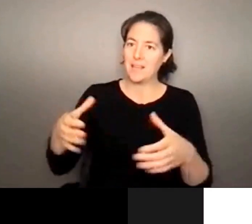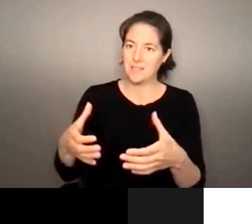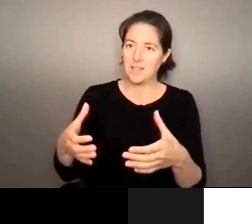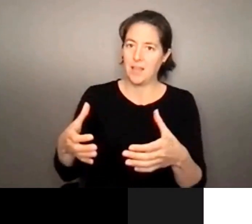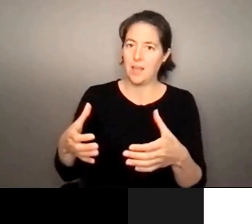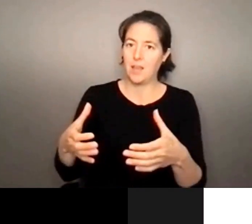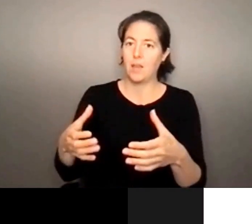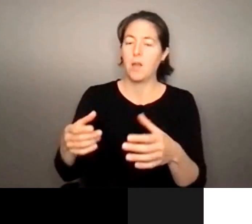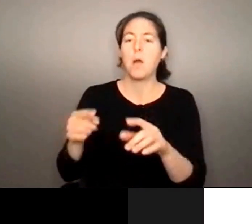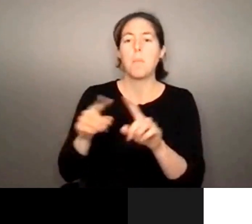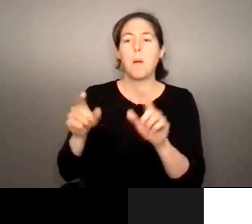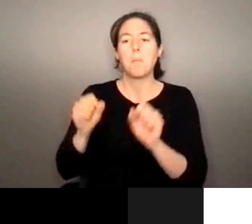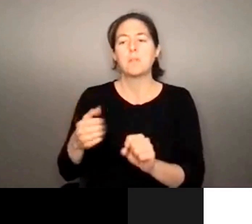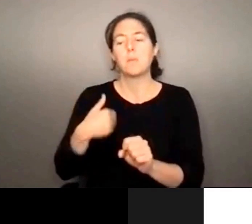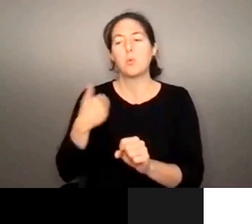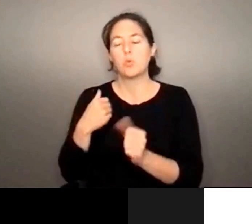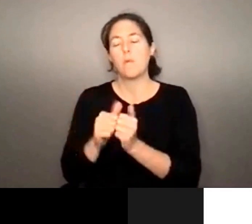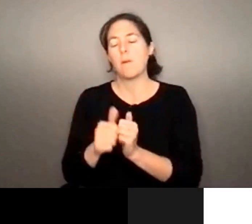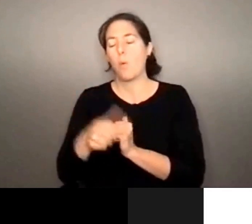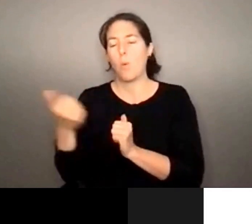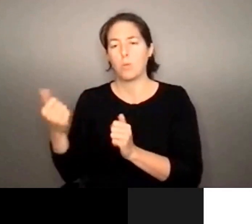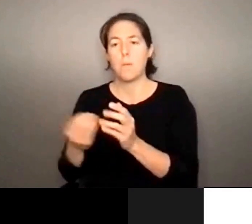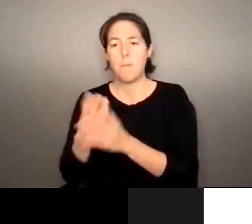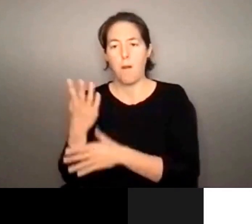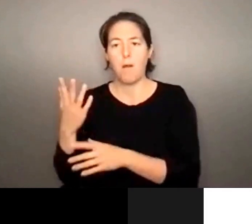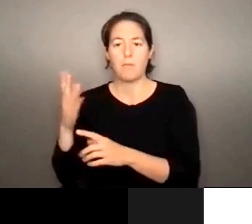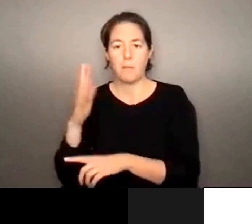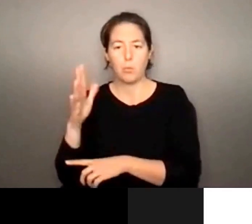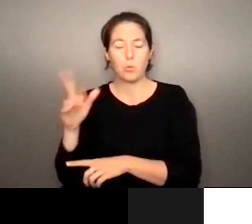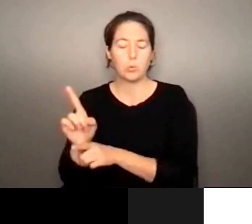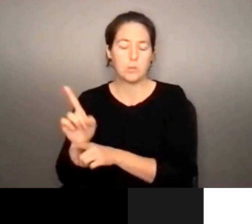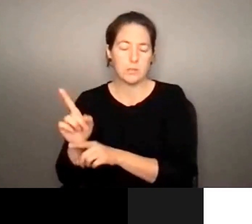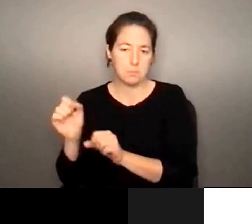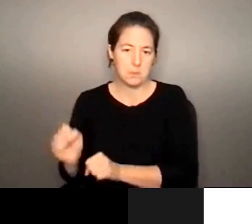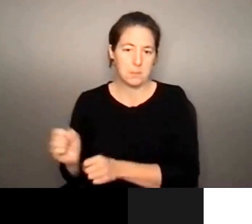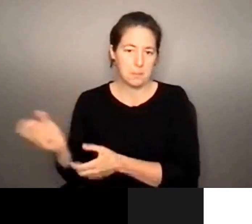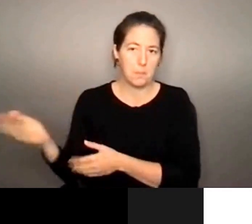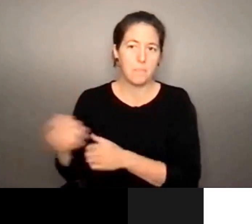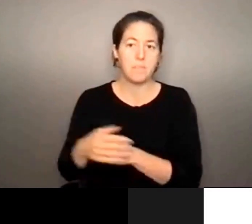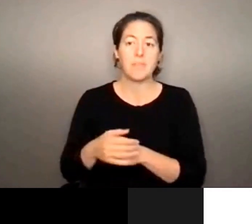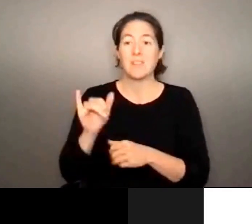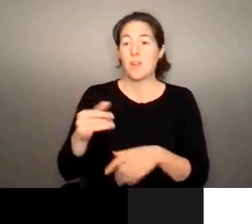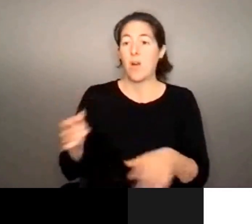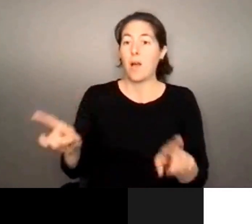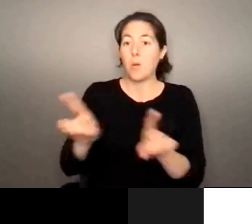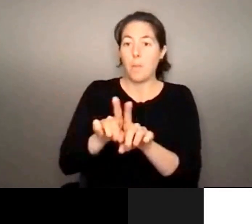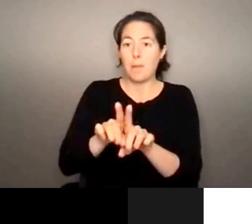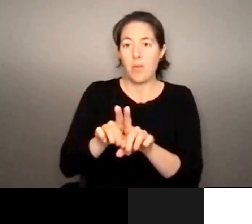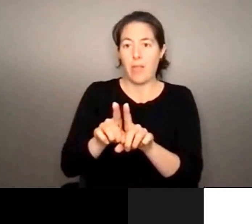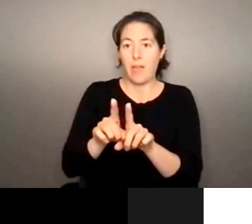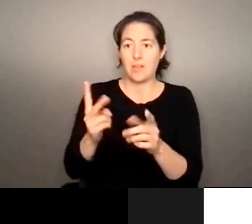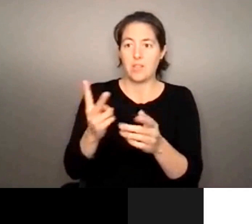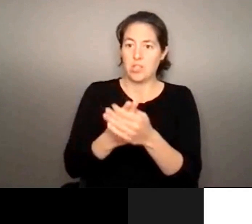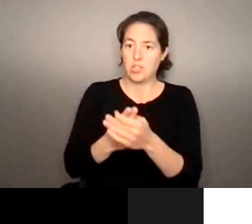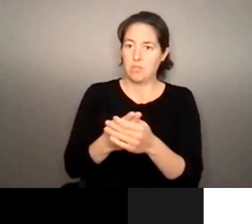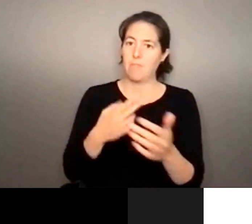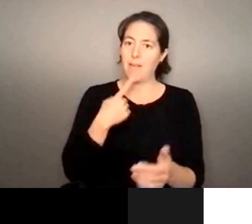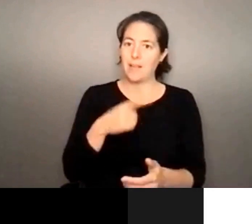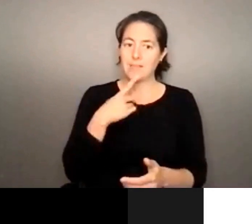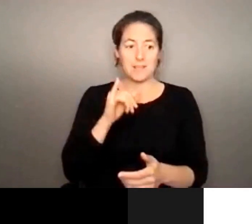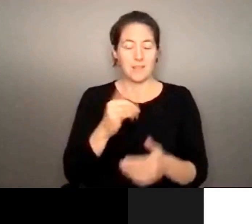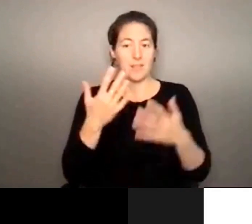avec d'autres plantes ou arbustes aussi. Fait comme je disais, en compagnonnage, c'est intéressant parce que si on a déjà un